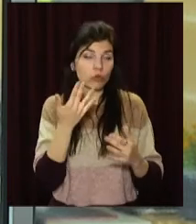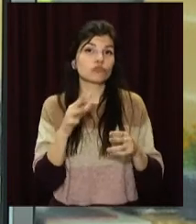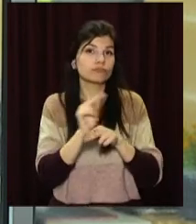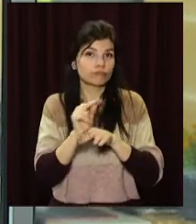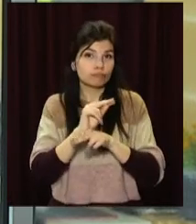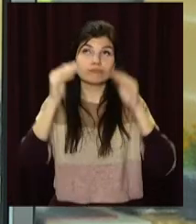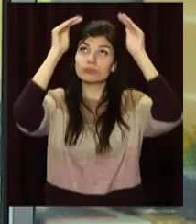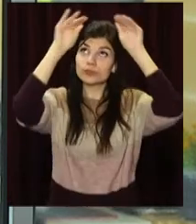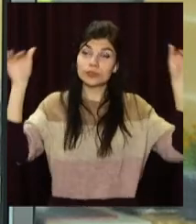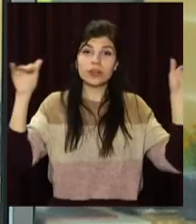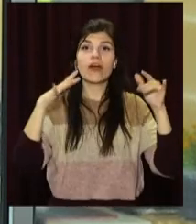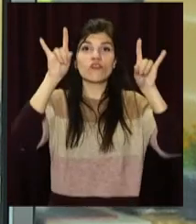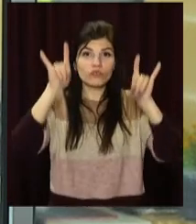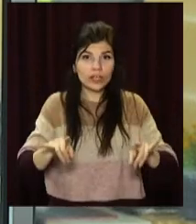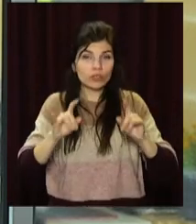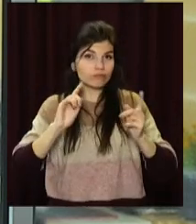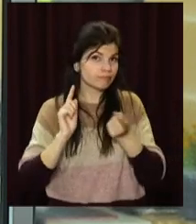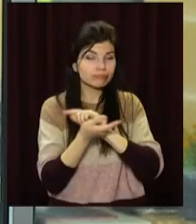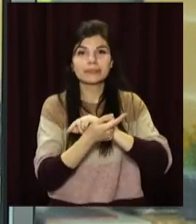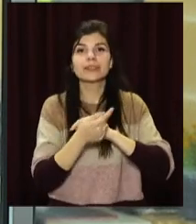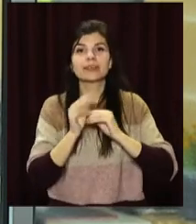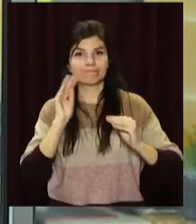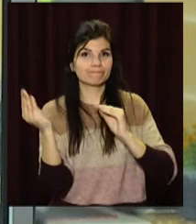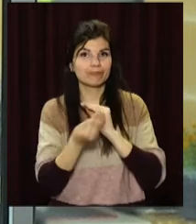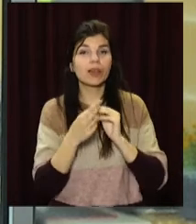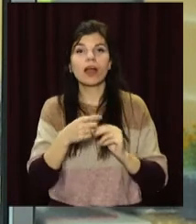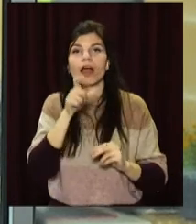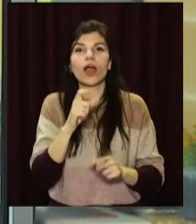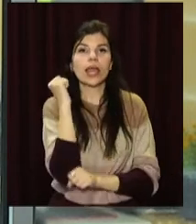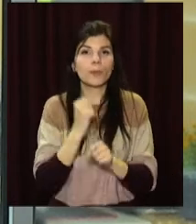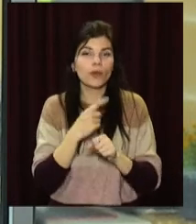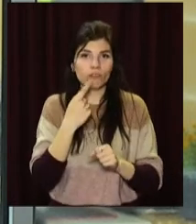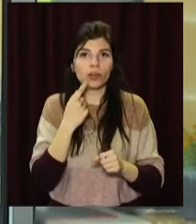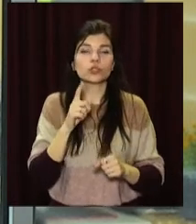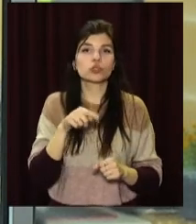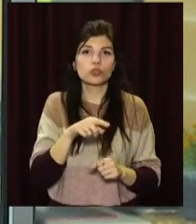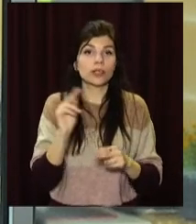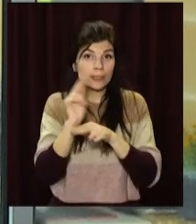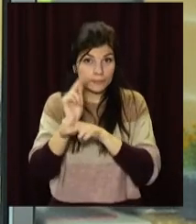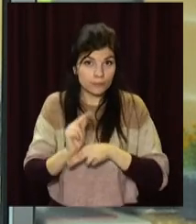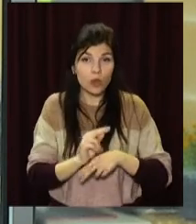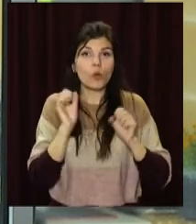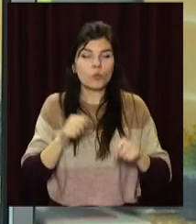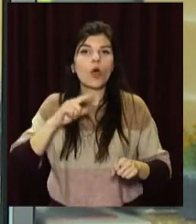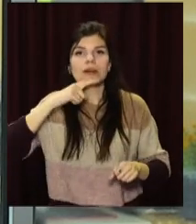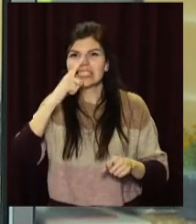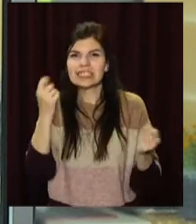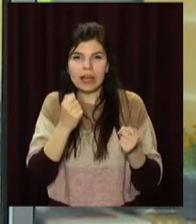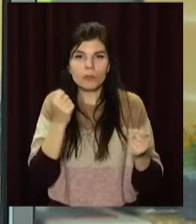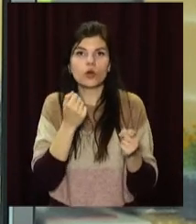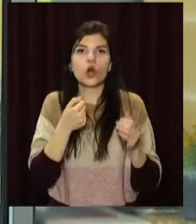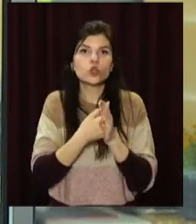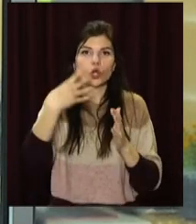йому покрівлю, замінили вікна та оновили фасад. Підрядники кажуть, енергоефективні заходи дозволять заощаджувати у зимовий час